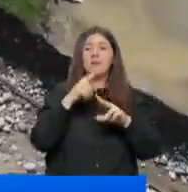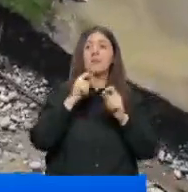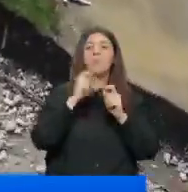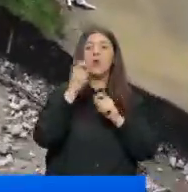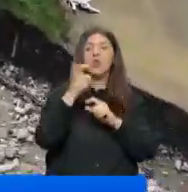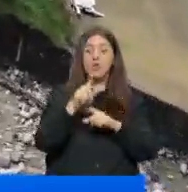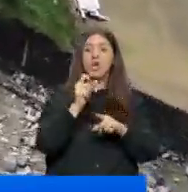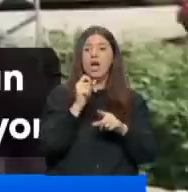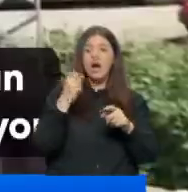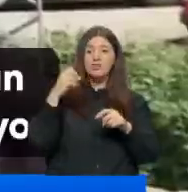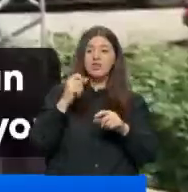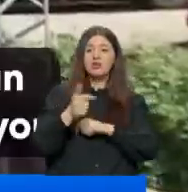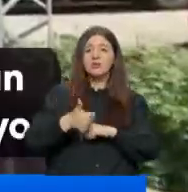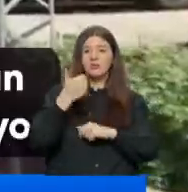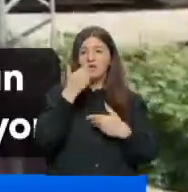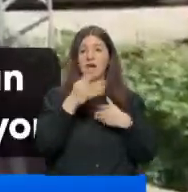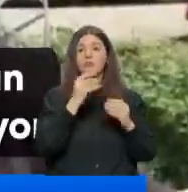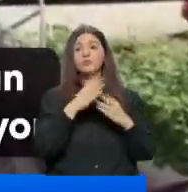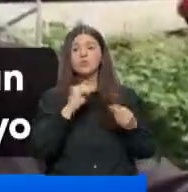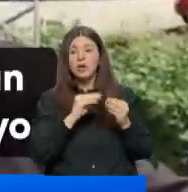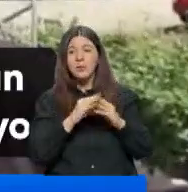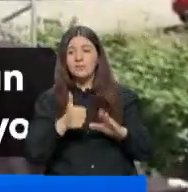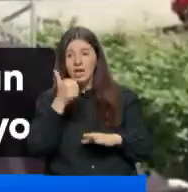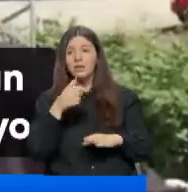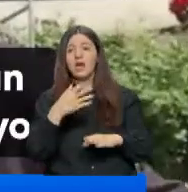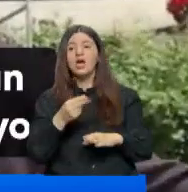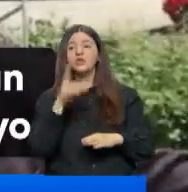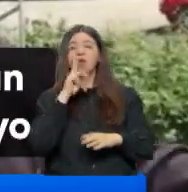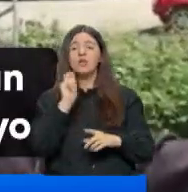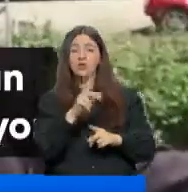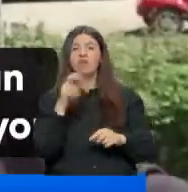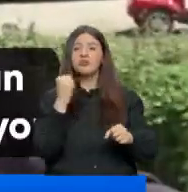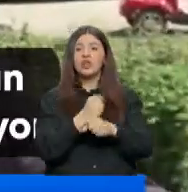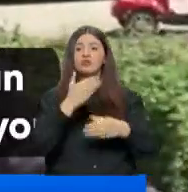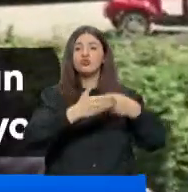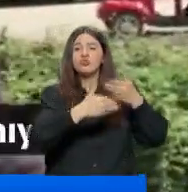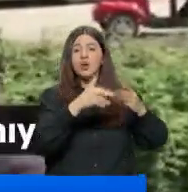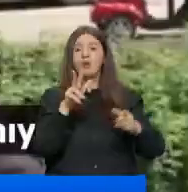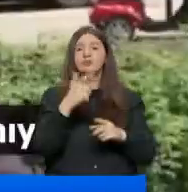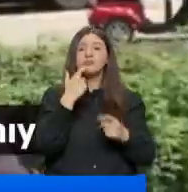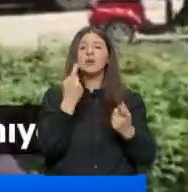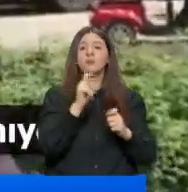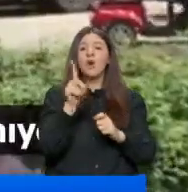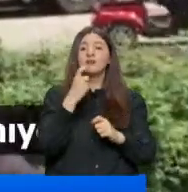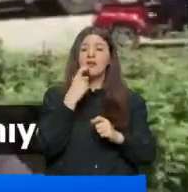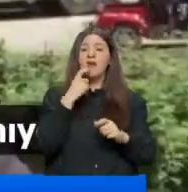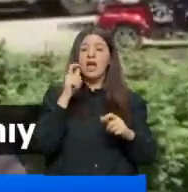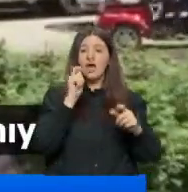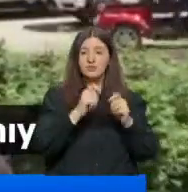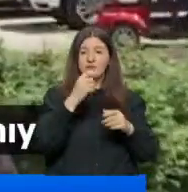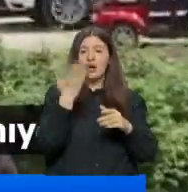başkanı anlattı bakan kuruma. En büyük sorun sayılmadan en başta bulan bu taş duvarlar, 30 sene evvel yapmış bir şey olmuyor. Son 10 sene yapılan